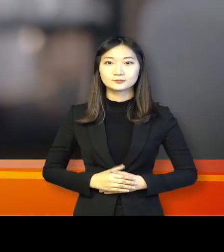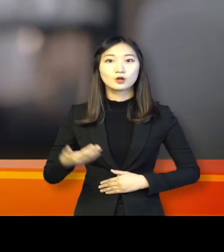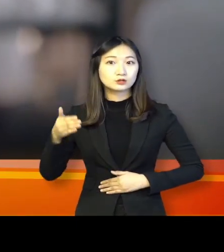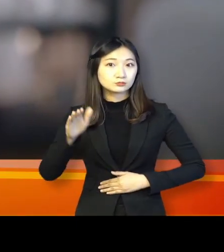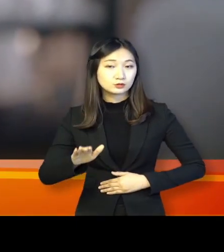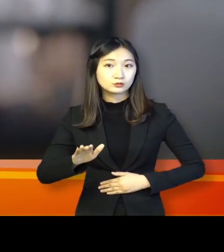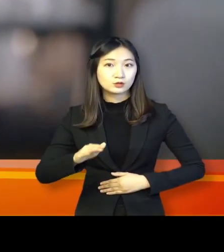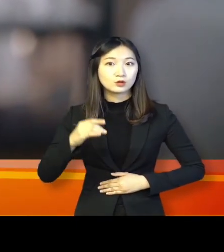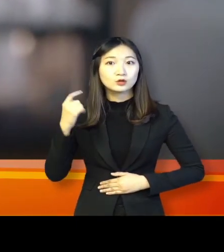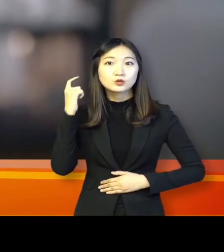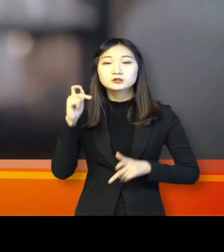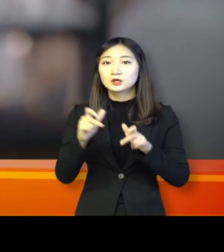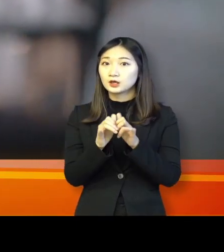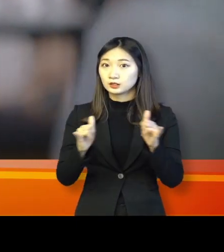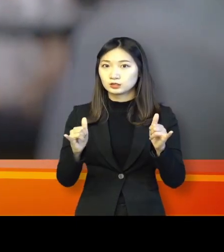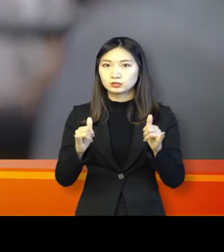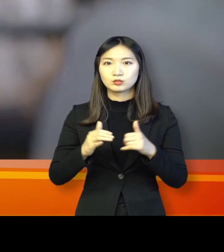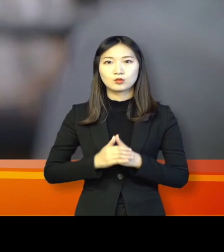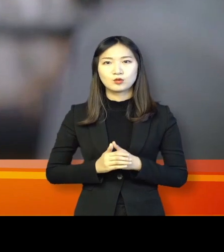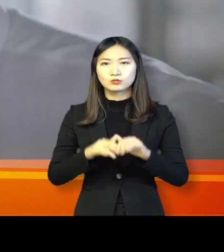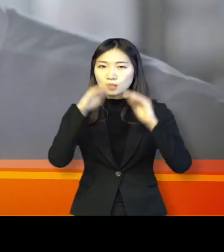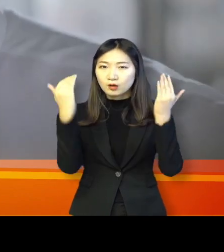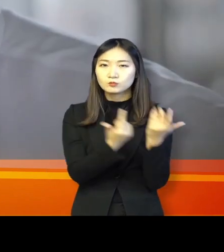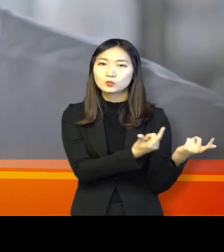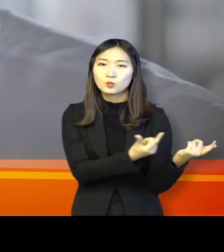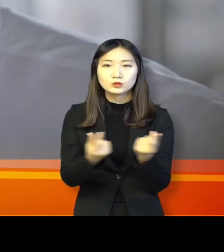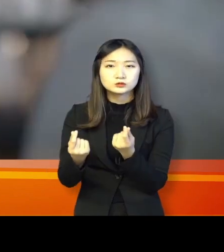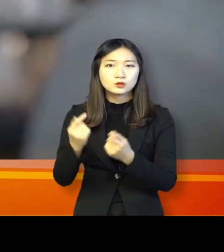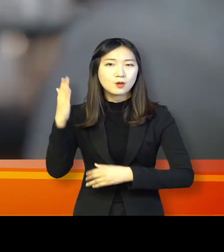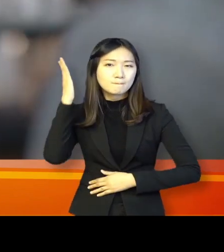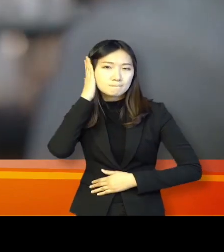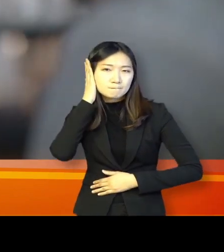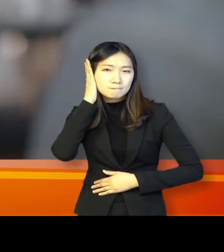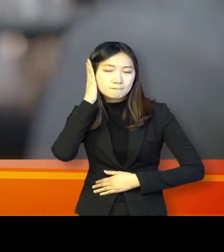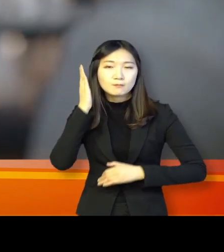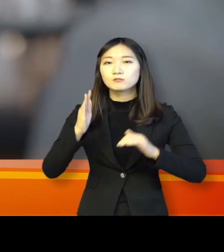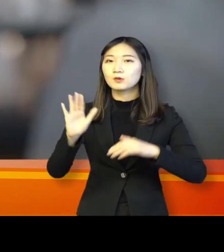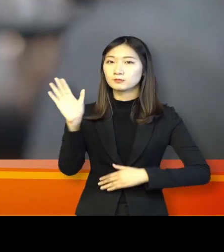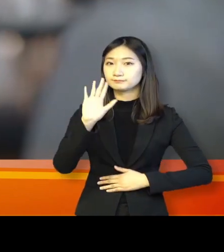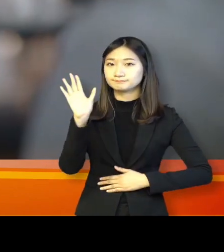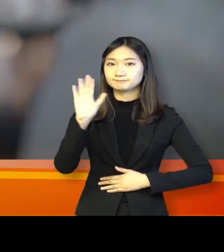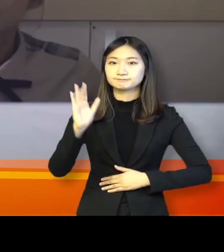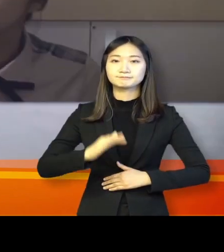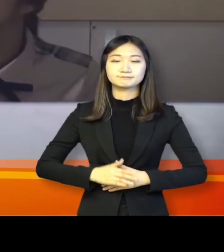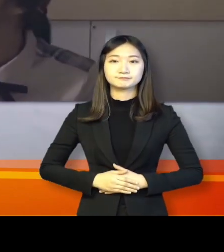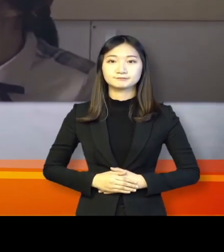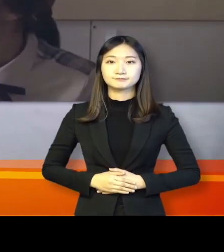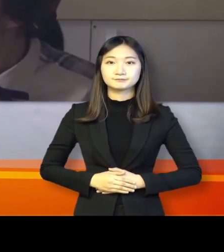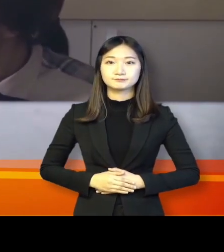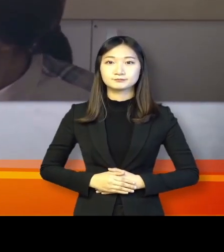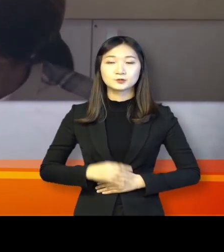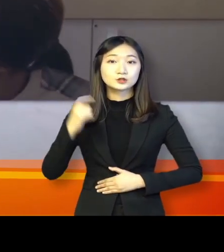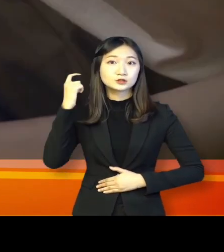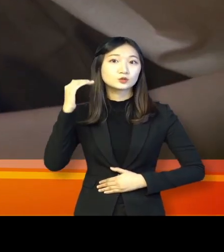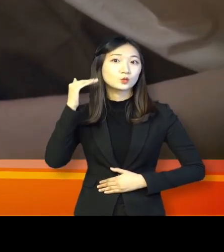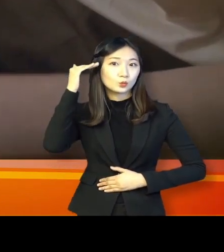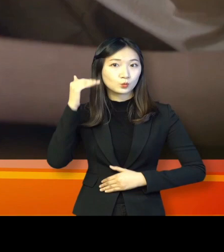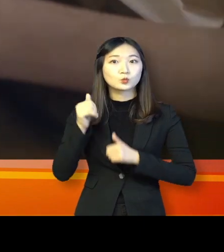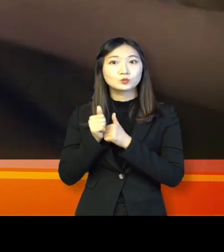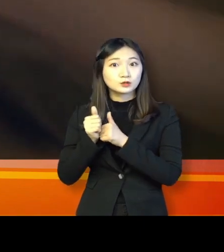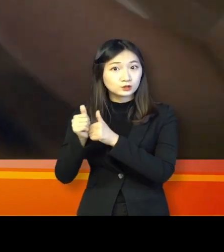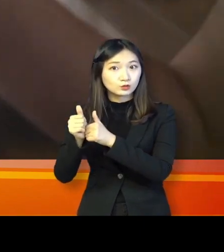하지만 청각장애인이라고 해서 모두 다 아무 소리도 듣지 못하는 것은 아닙니다. 듣는 정도에